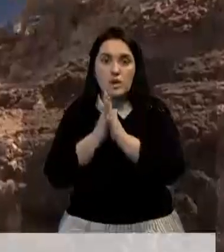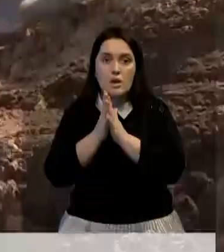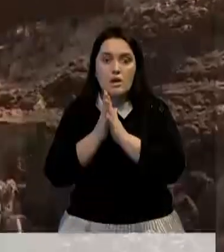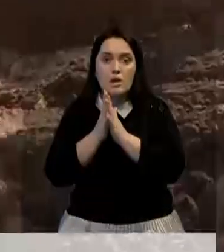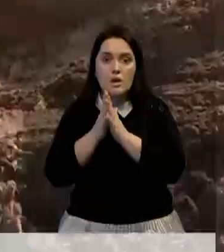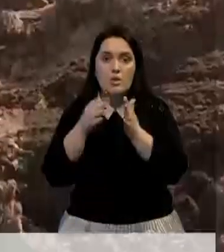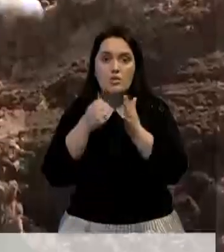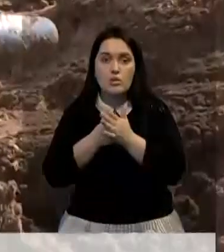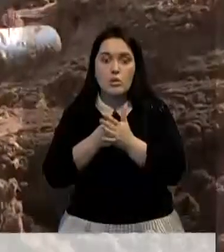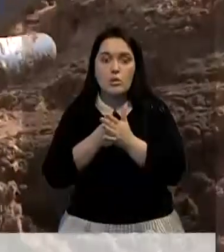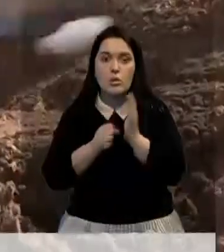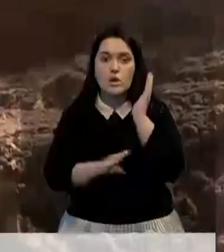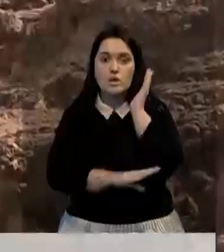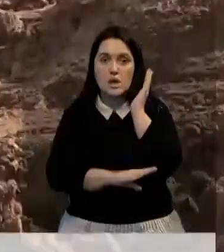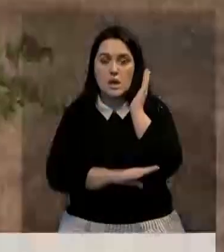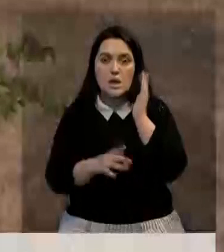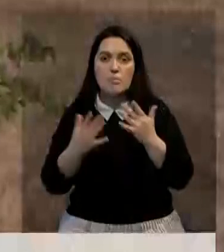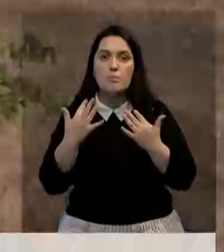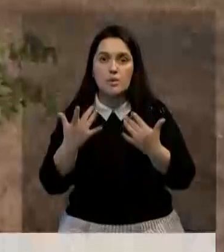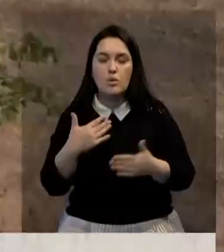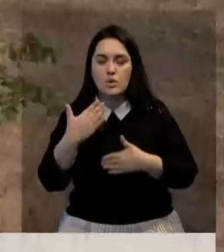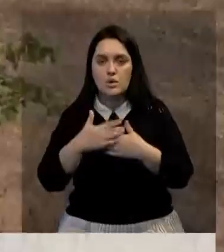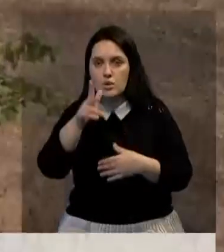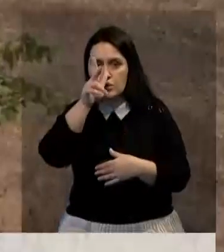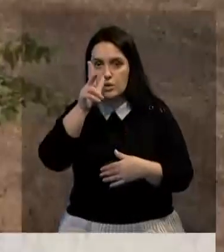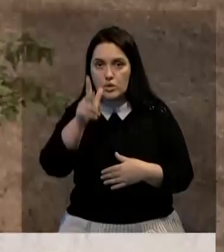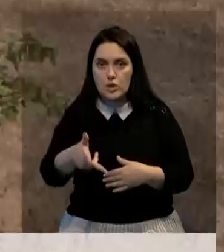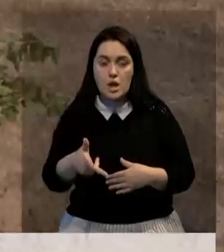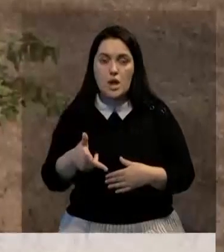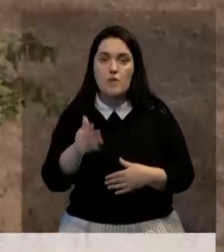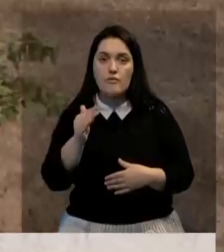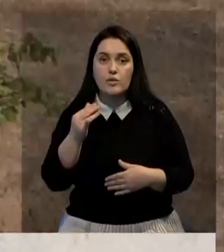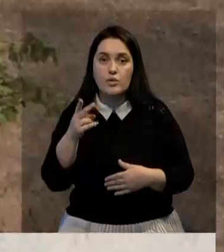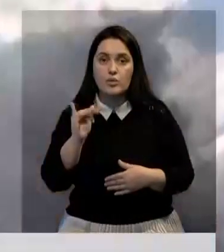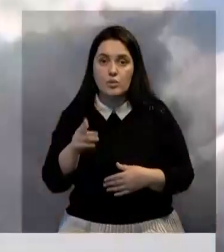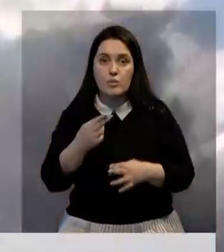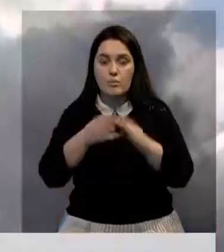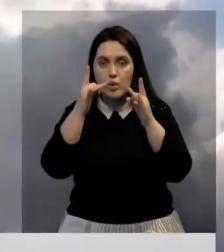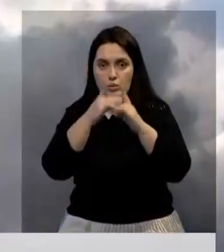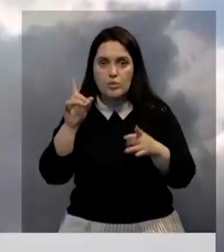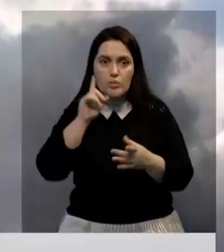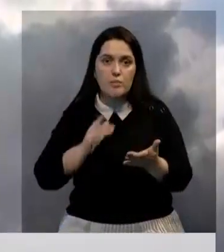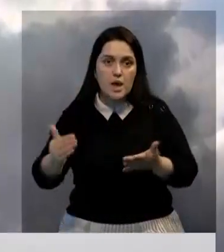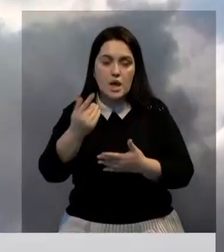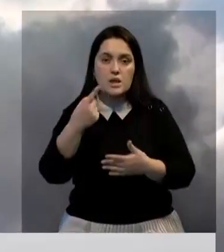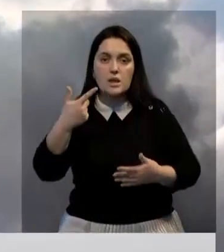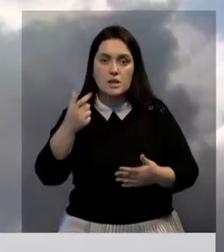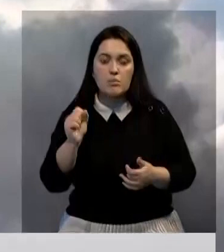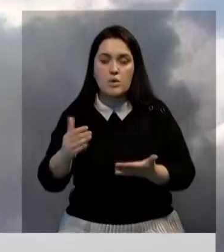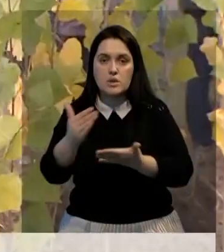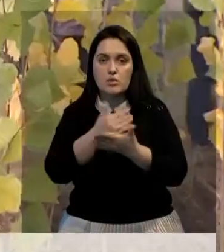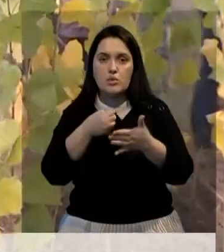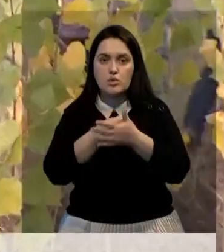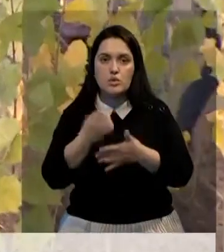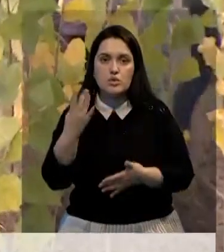полноценного ствола гибридным тополям потребуется около трех лет что касается фундука то эта культура Урожайная с гектара можно собрать